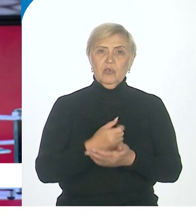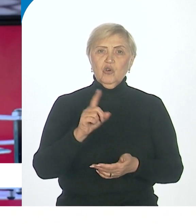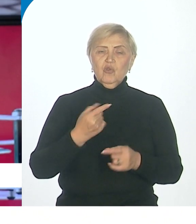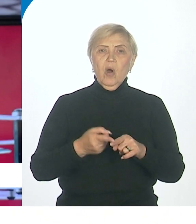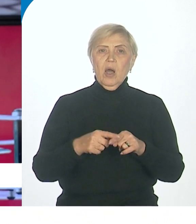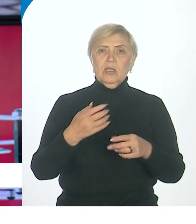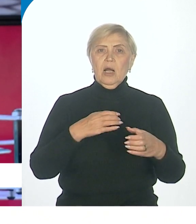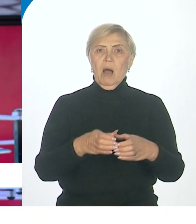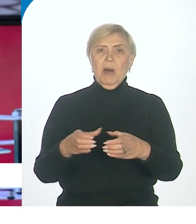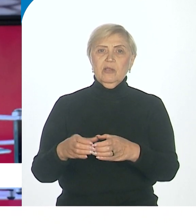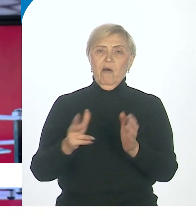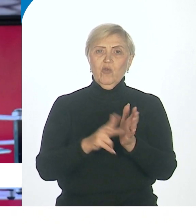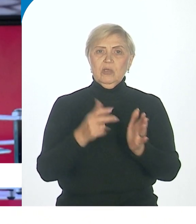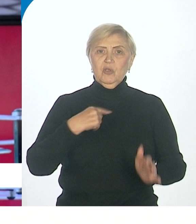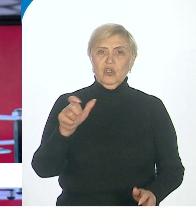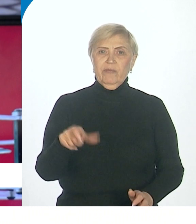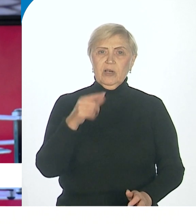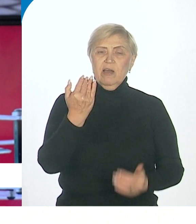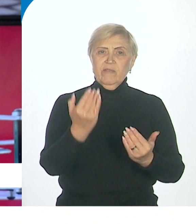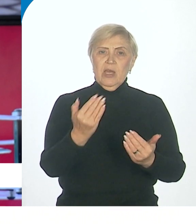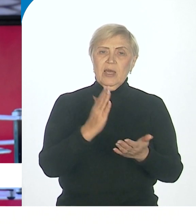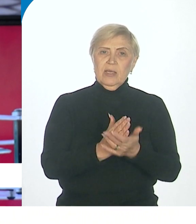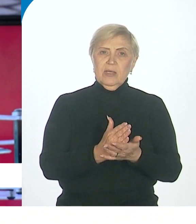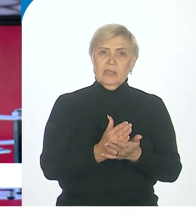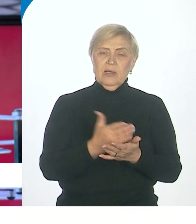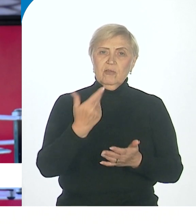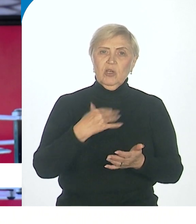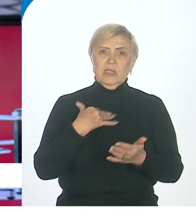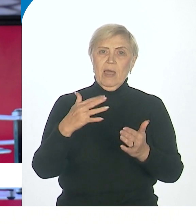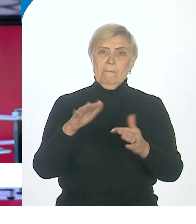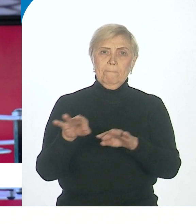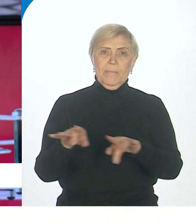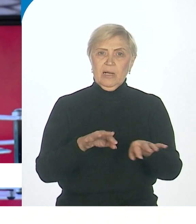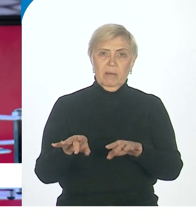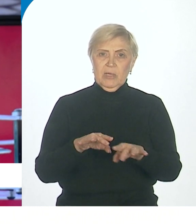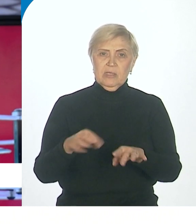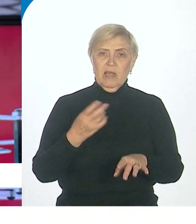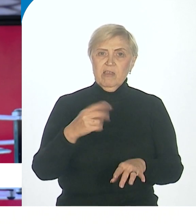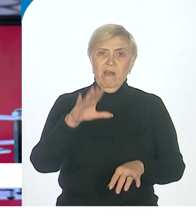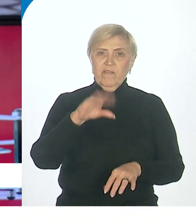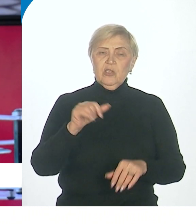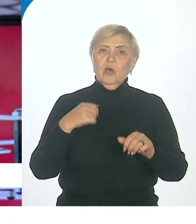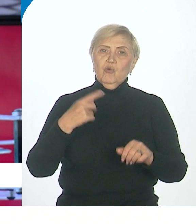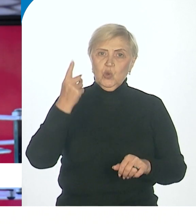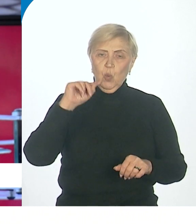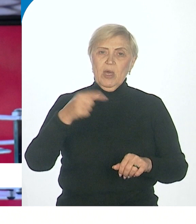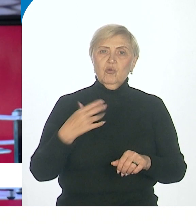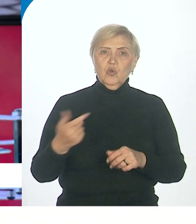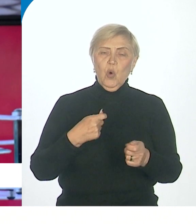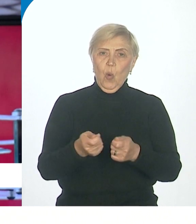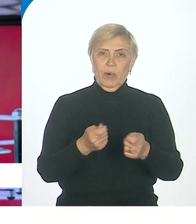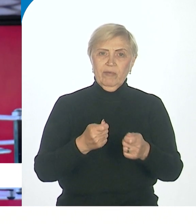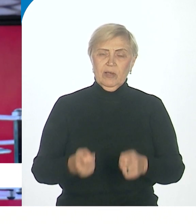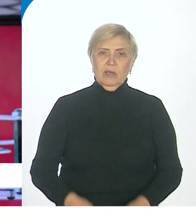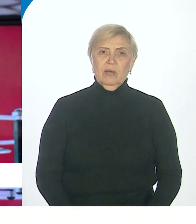бы, команда 8 человек, в ней есть и программист, то есть не все у вас умеют управлять физически, я так понимаю, да? То есть у всех какие-то роли? Это было